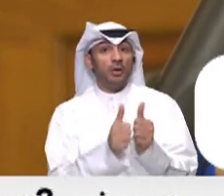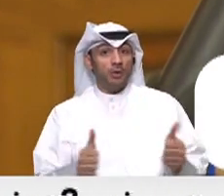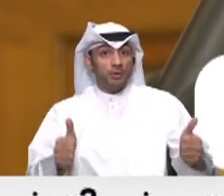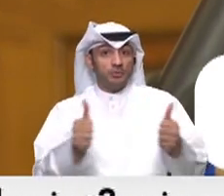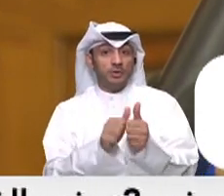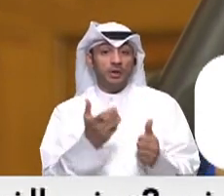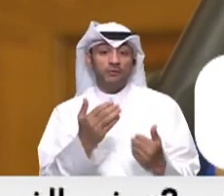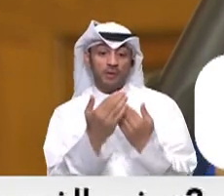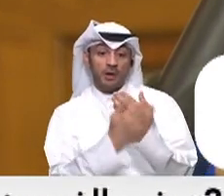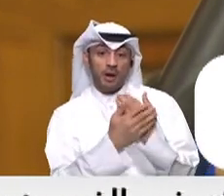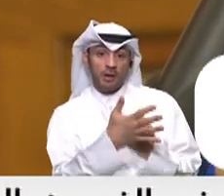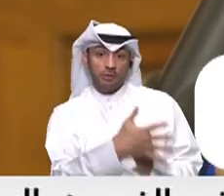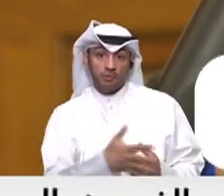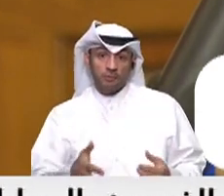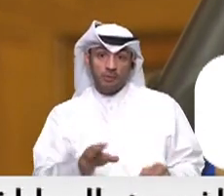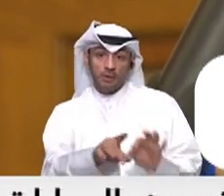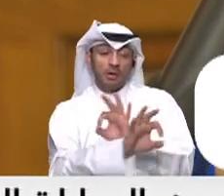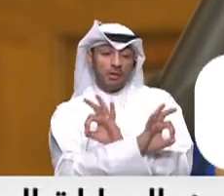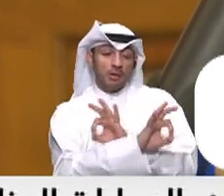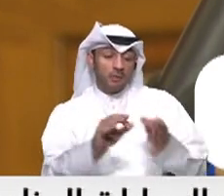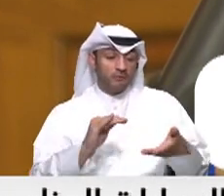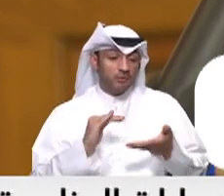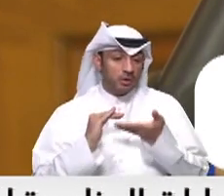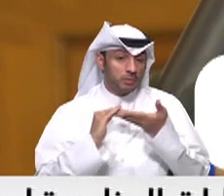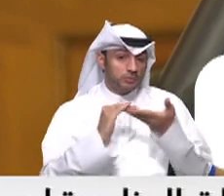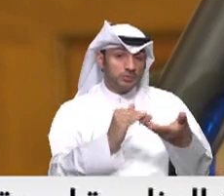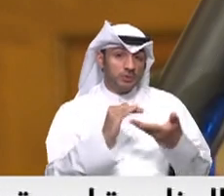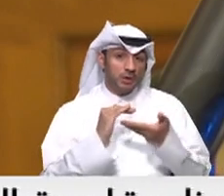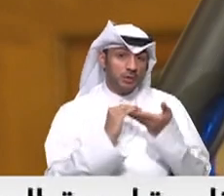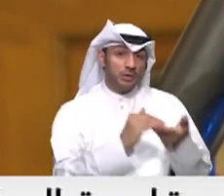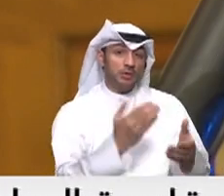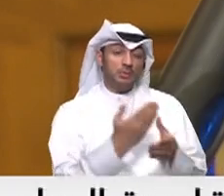وتوفير بيئة آمنة لهم تعزز من